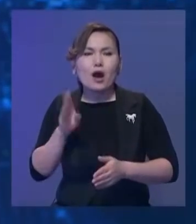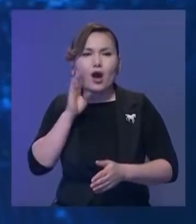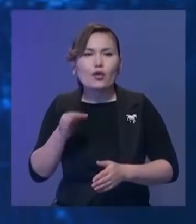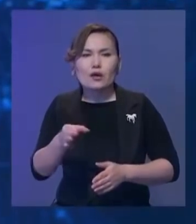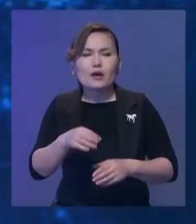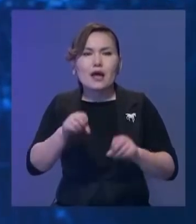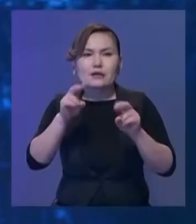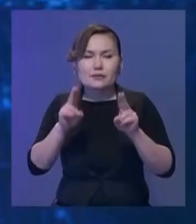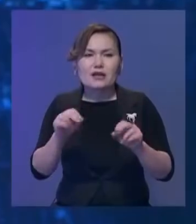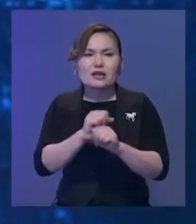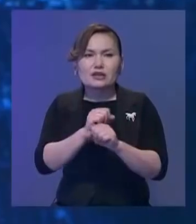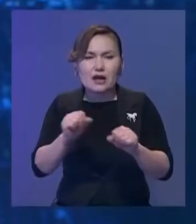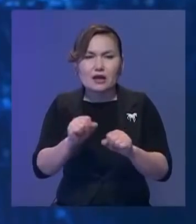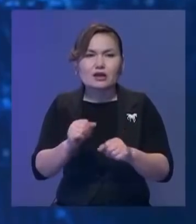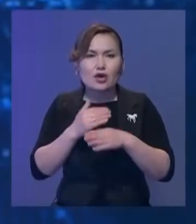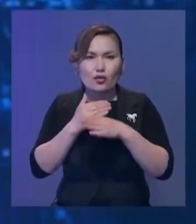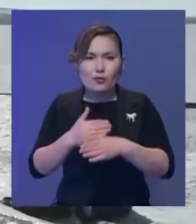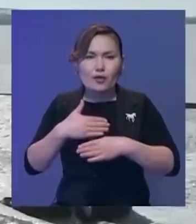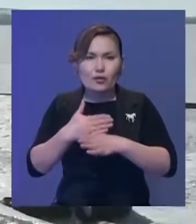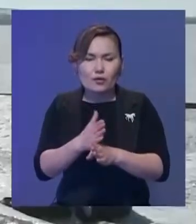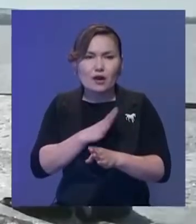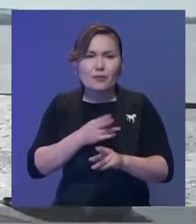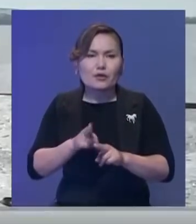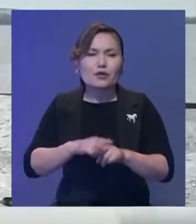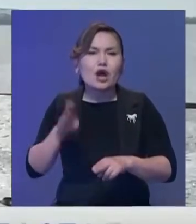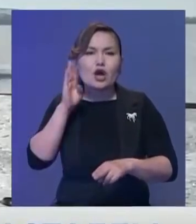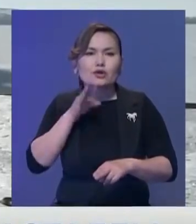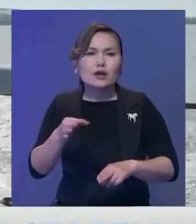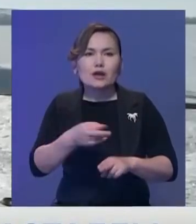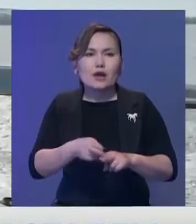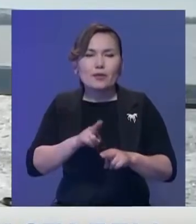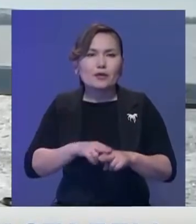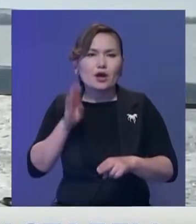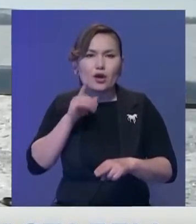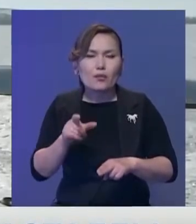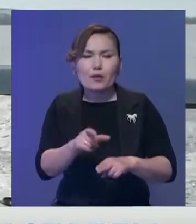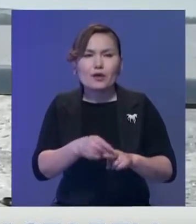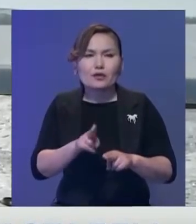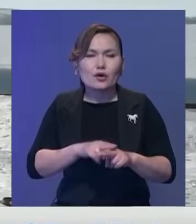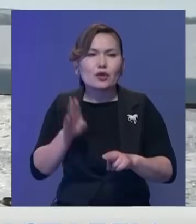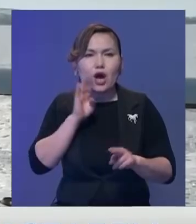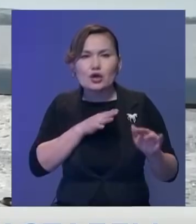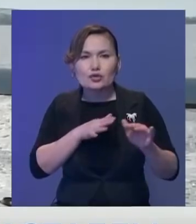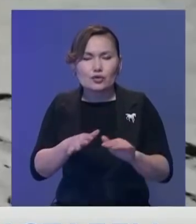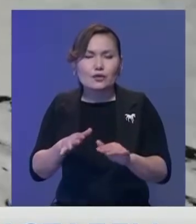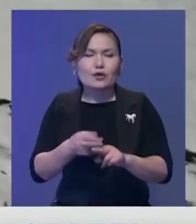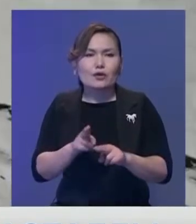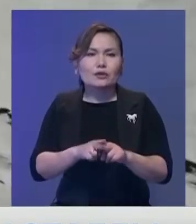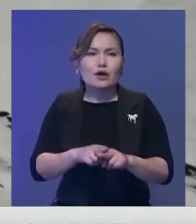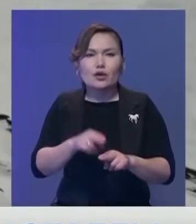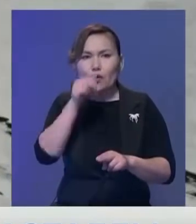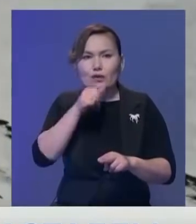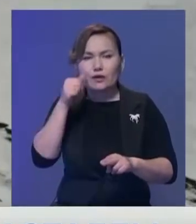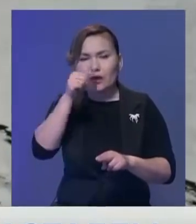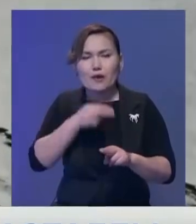мұзы арнайы жарылғыш заттың көмегімен ойылды. Бұл су айдынының қылшақты өзені келіп құятын тұсы. Өткен жылы аталған